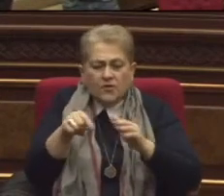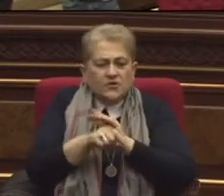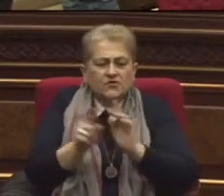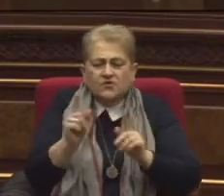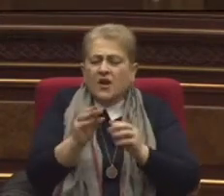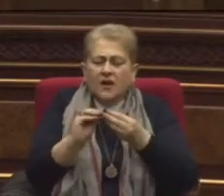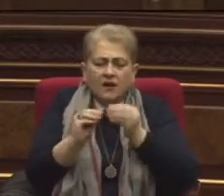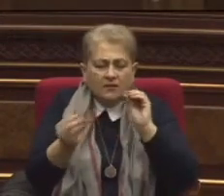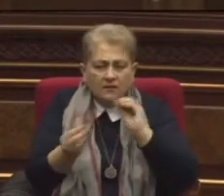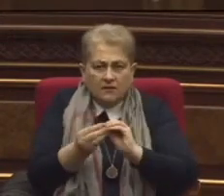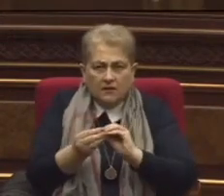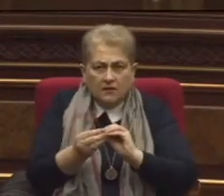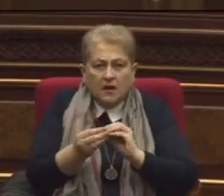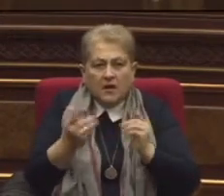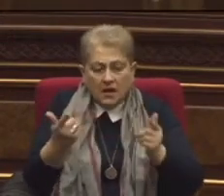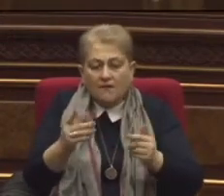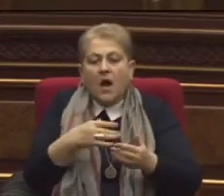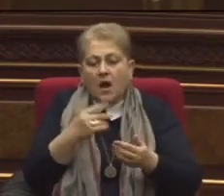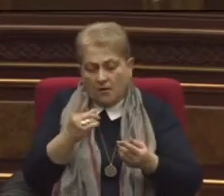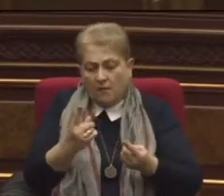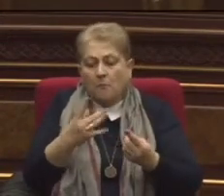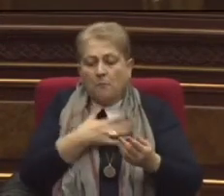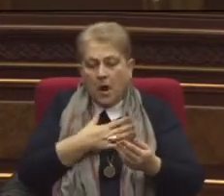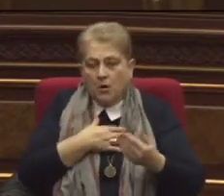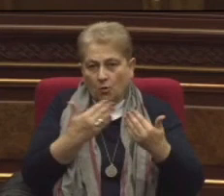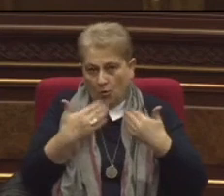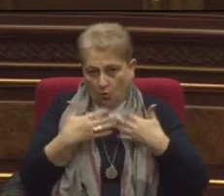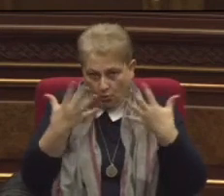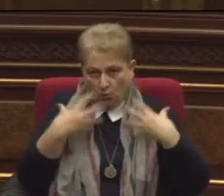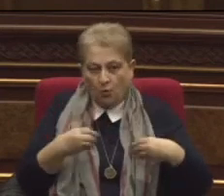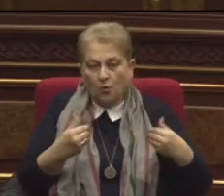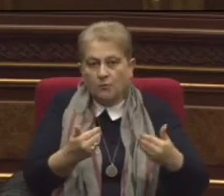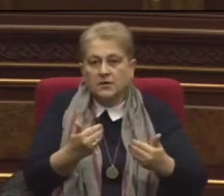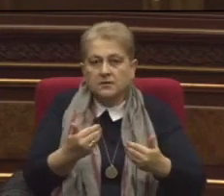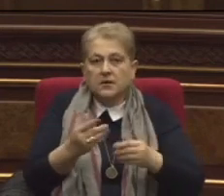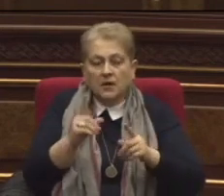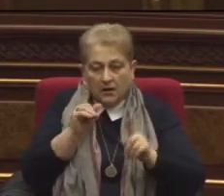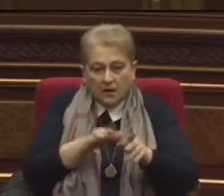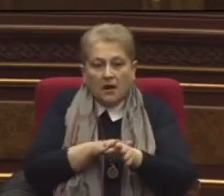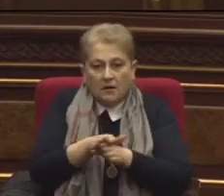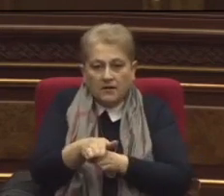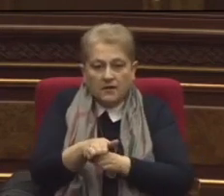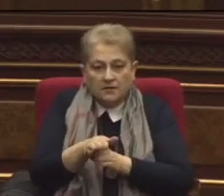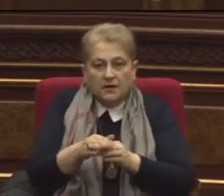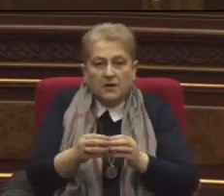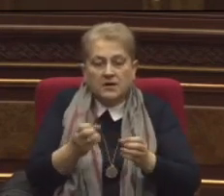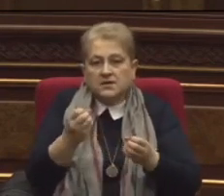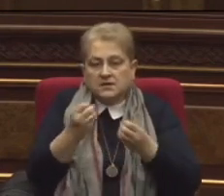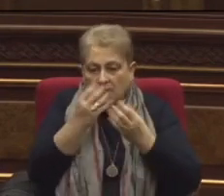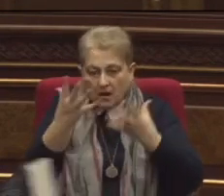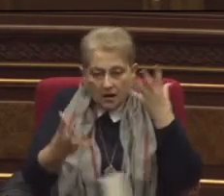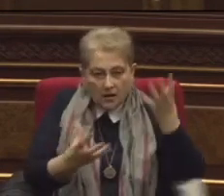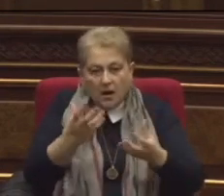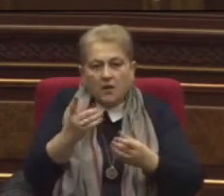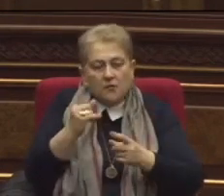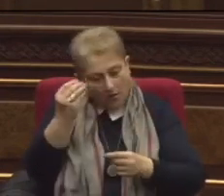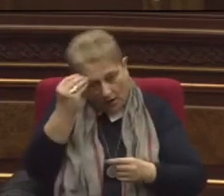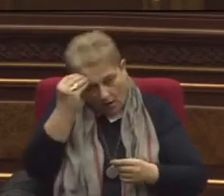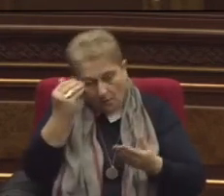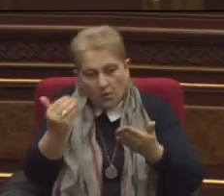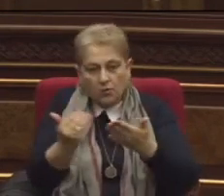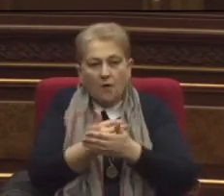առկա խնդիրները եւ արդեն մեր կողմից իրականացվել ծաղկակախ մտքերի